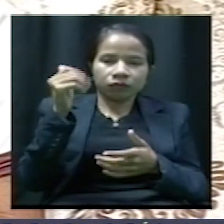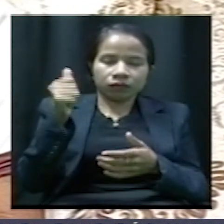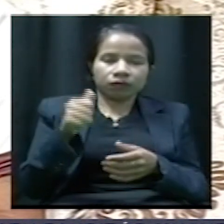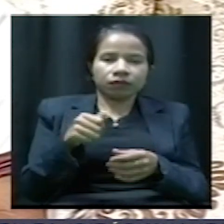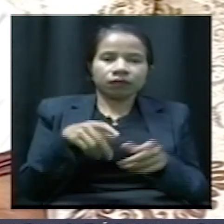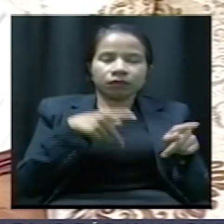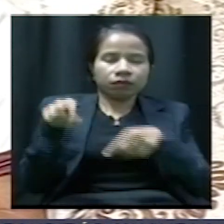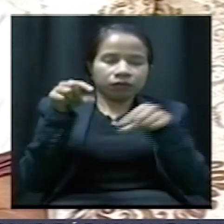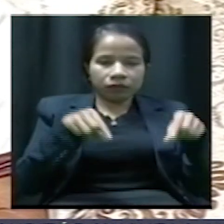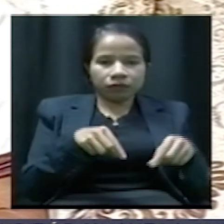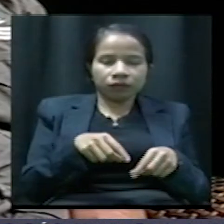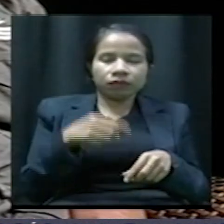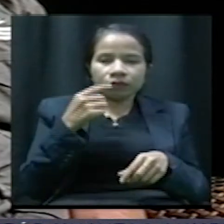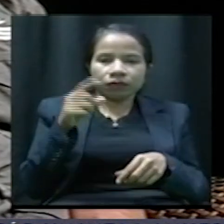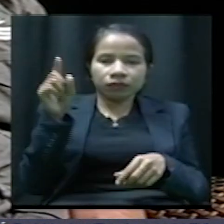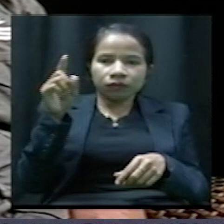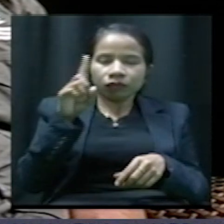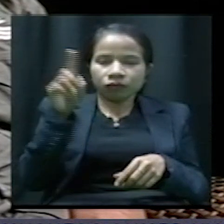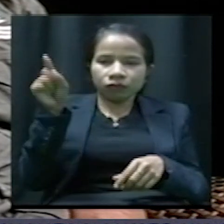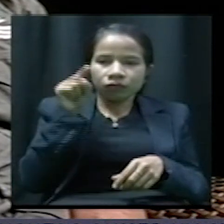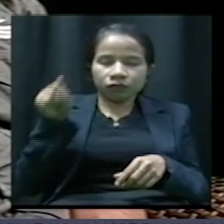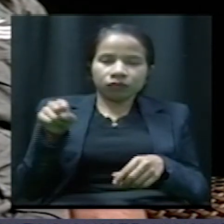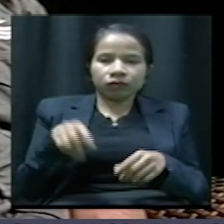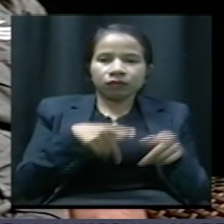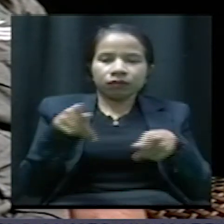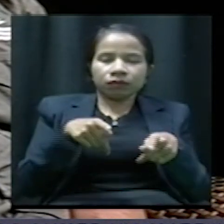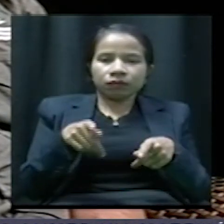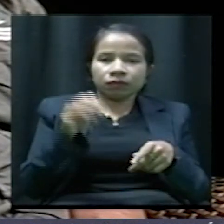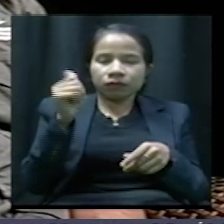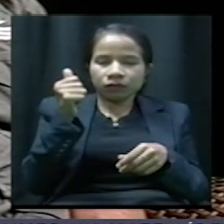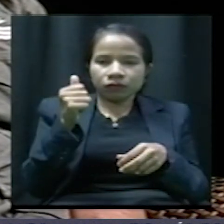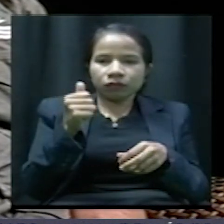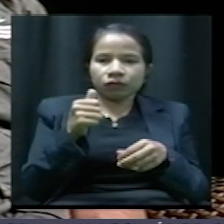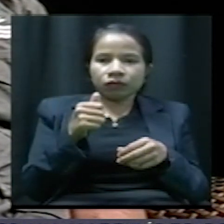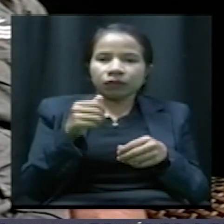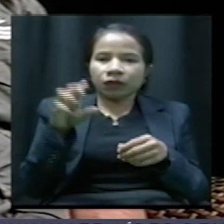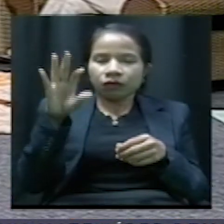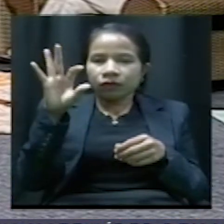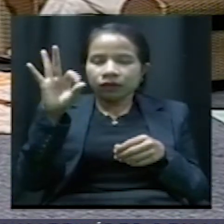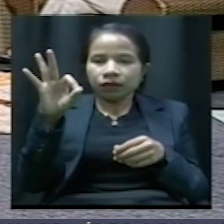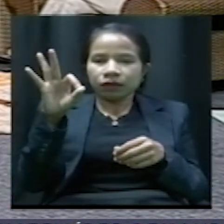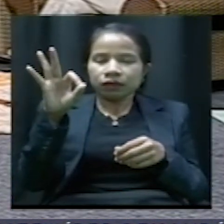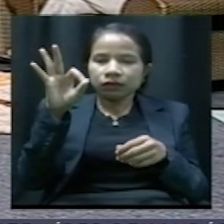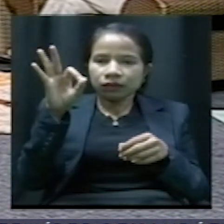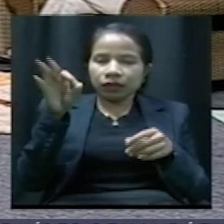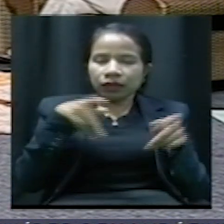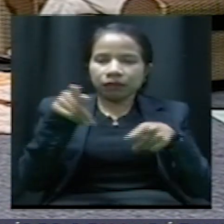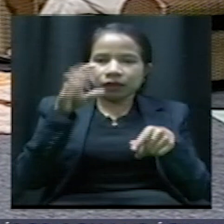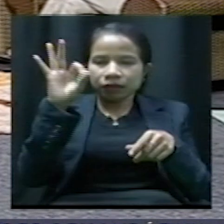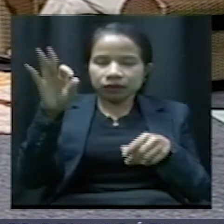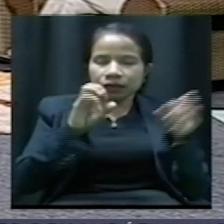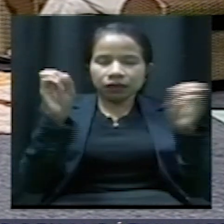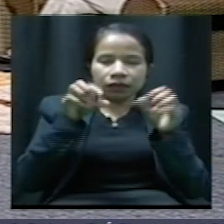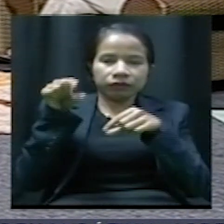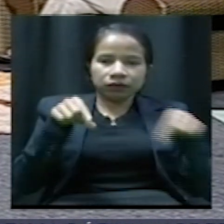deficiencia 1% husi ema nain sanulu ema ida emau deficiencia sito sa ida ne se ha musu mudan sa